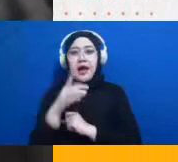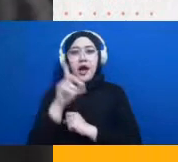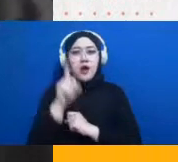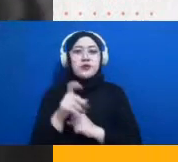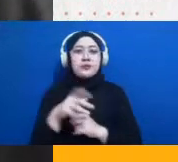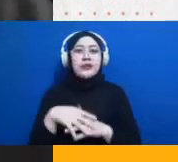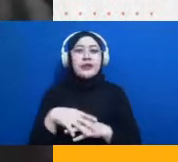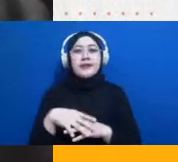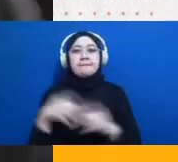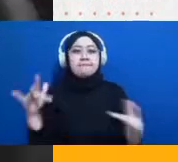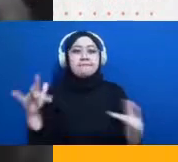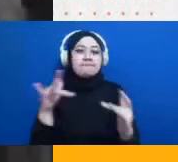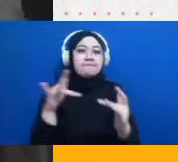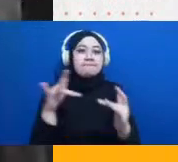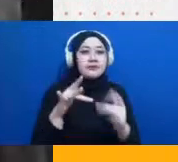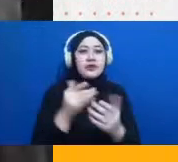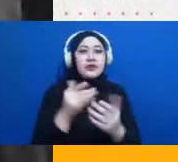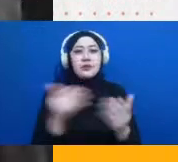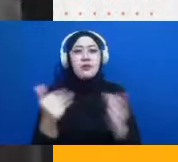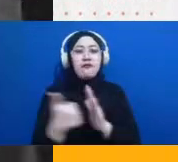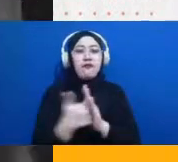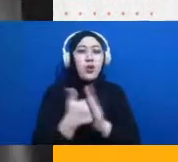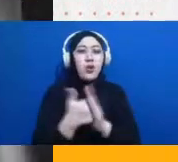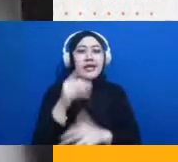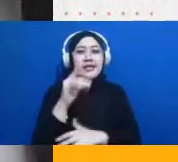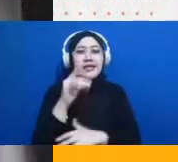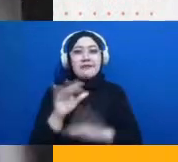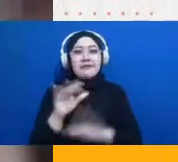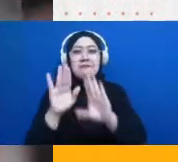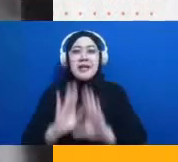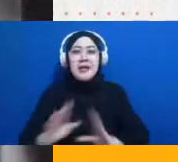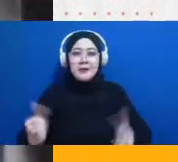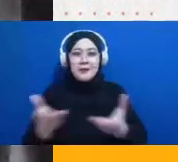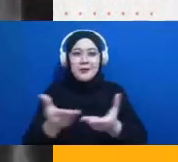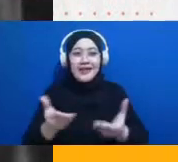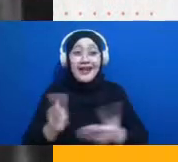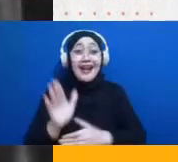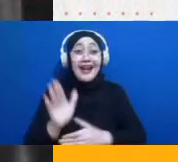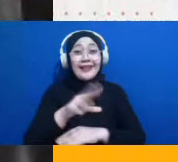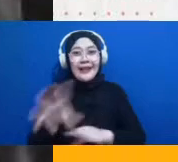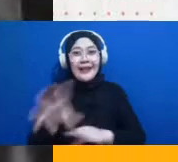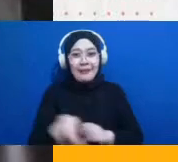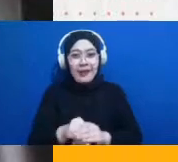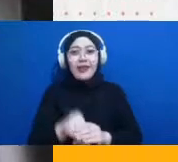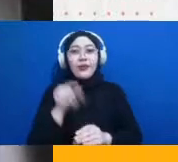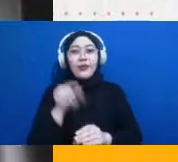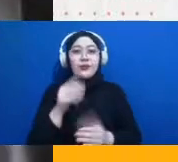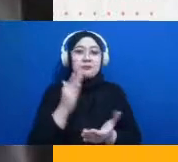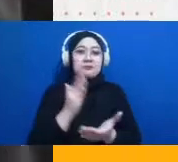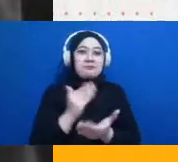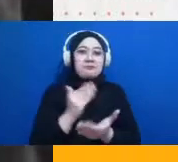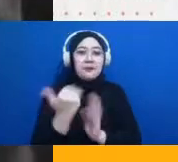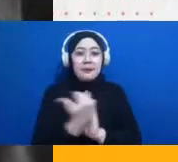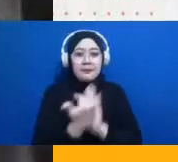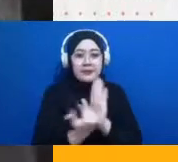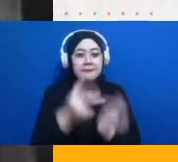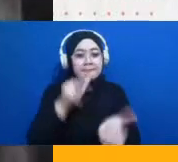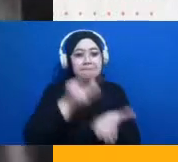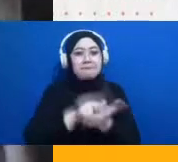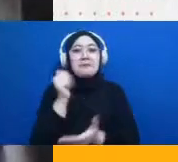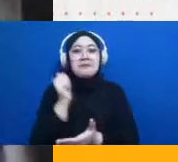emosional dengan para followers di Instagram dan sosial media supaya nanti bisa ikut terlibat dalam pengambilan kebijakan dan keputusan